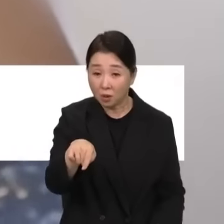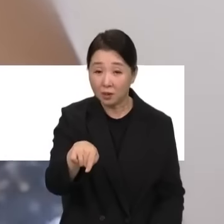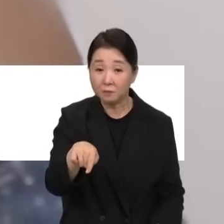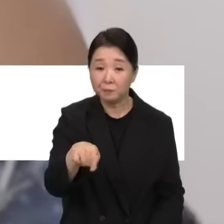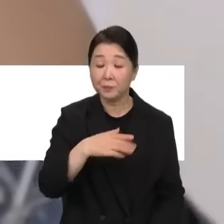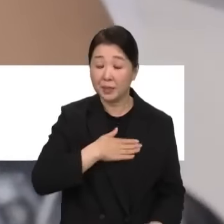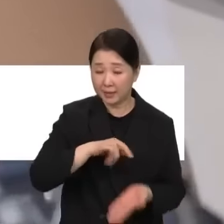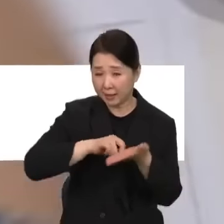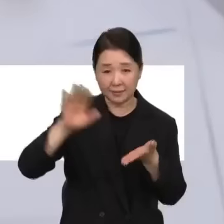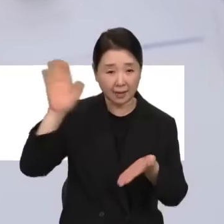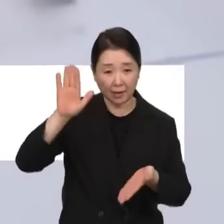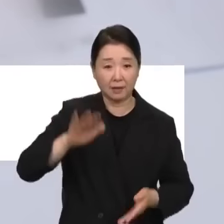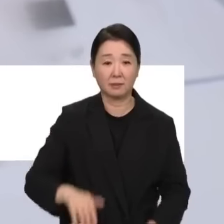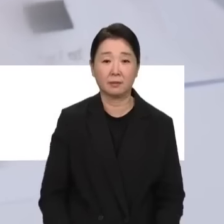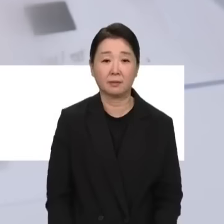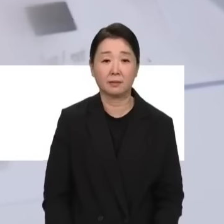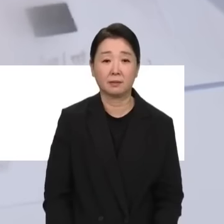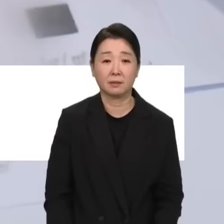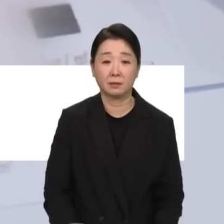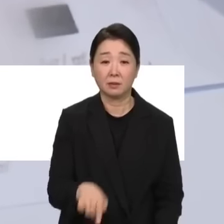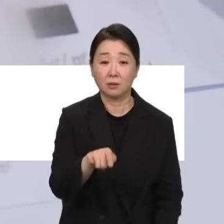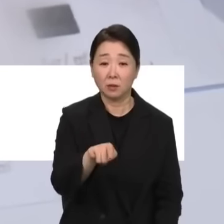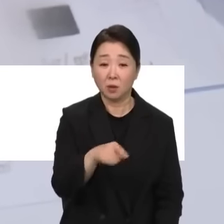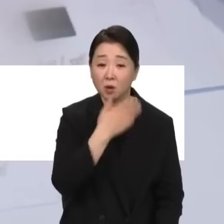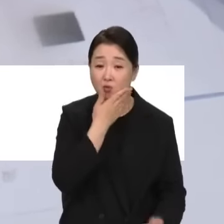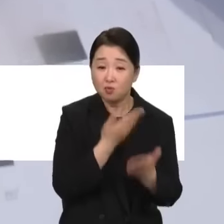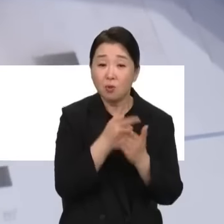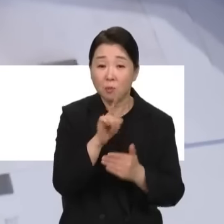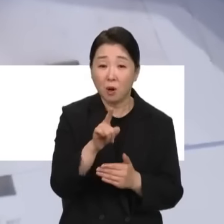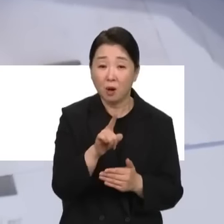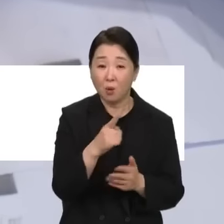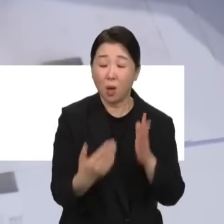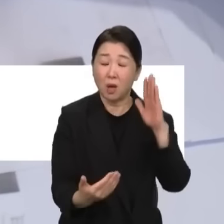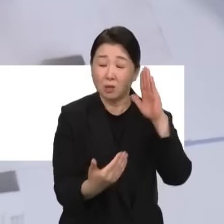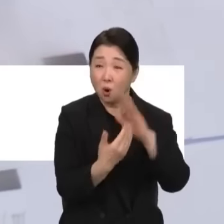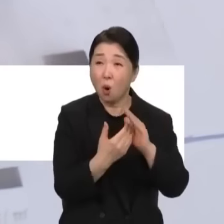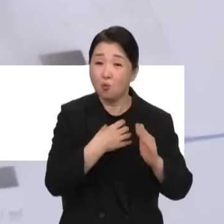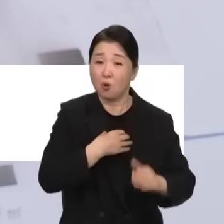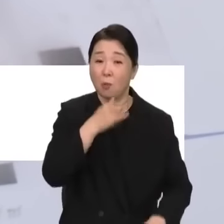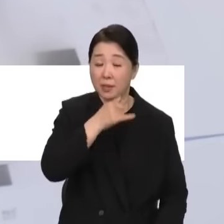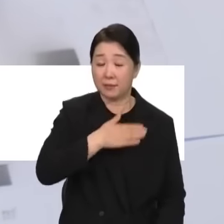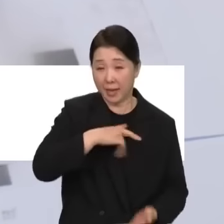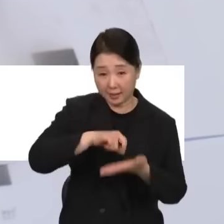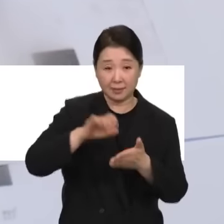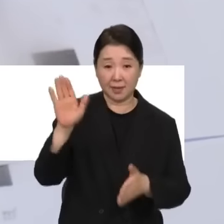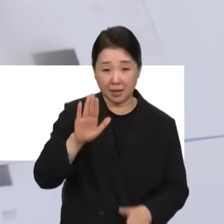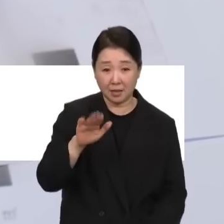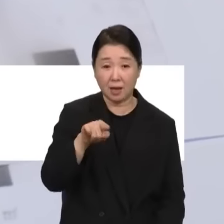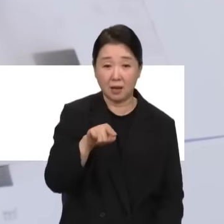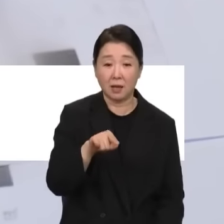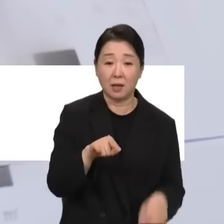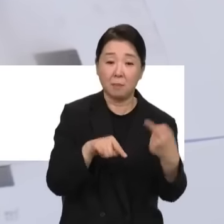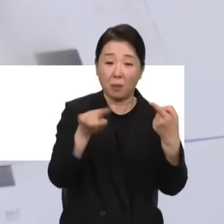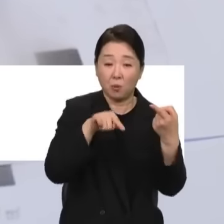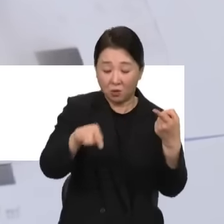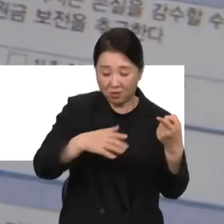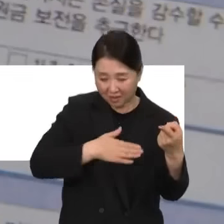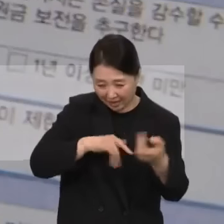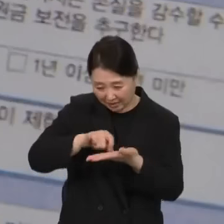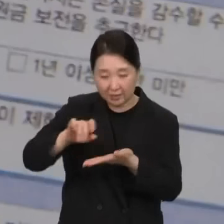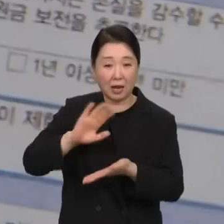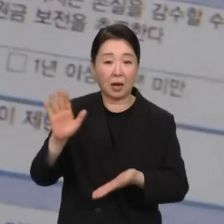여기는 제 글씨 아닙니다. 이게 제일 중요한 부분. 예, 초고형 제 글씨 아닙니다. 그냥 100% 이내 이것도 제 글씨 아니고